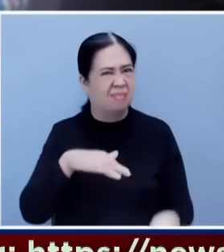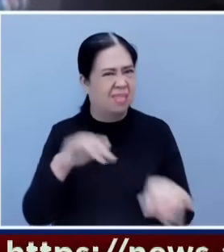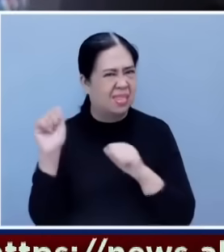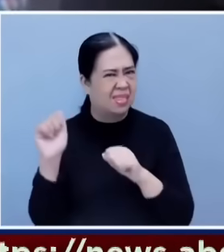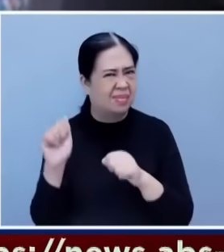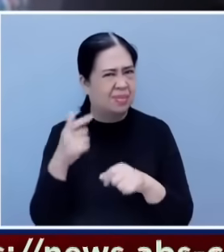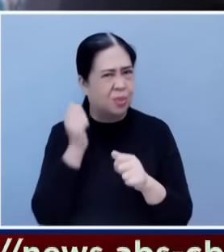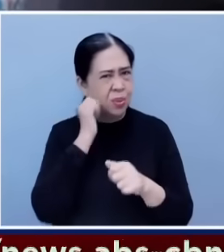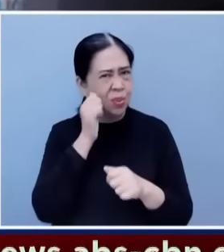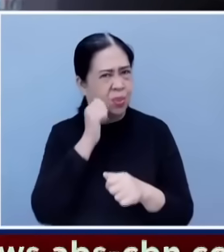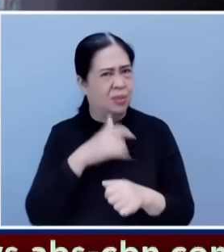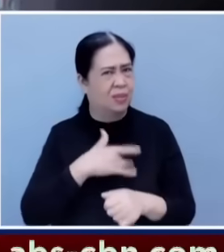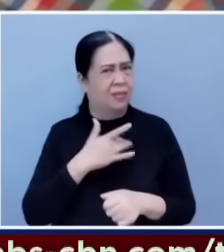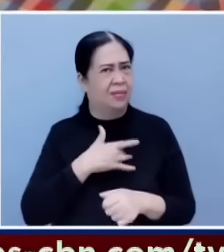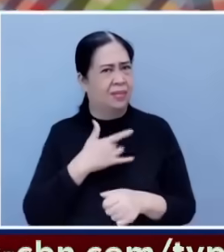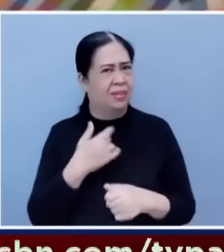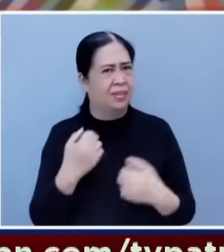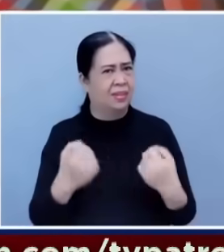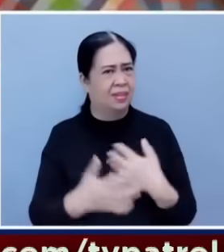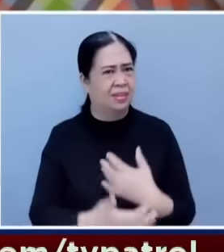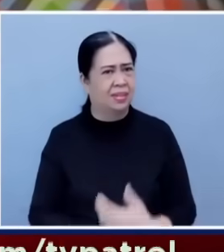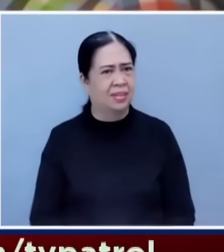kayo nakakaramdam ng mga ganyan?